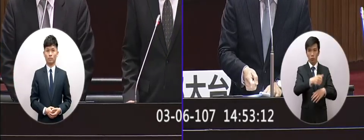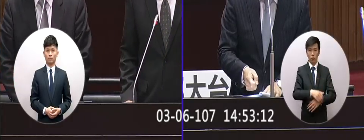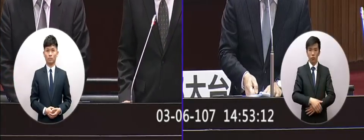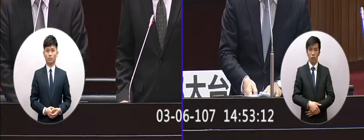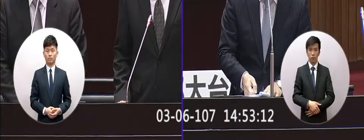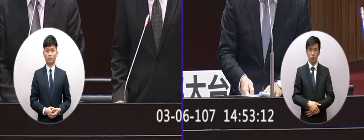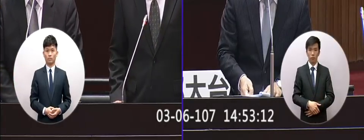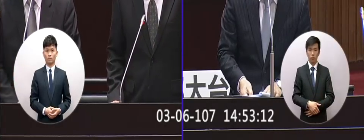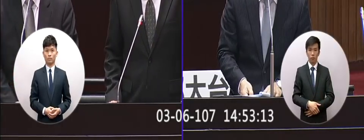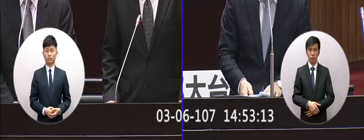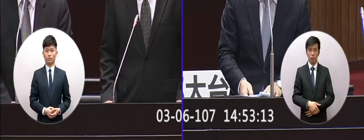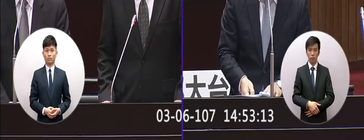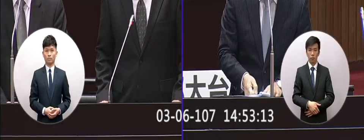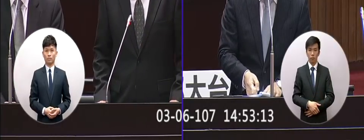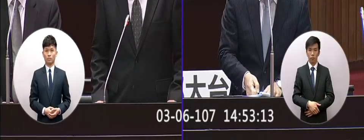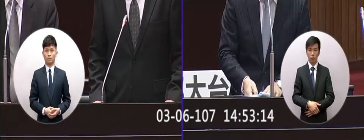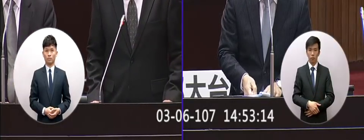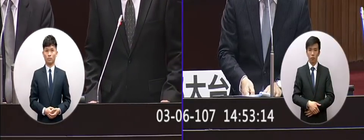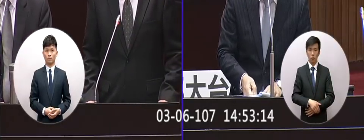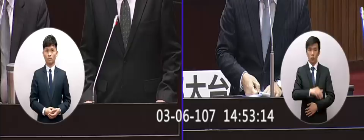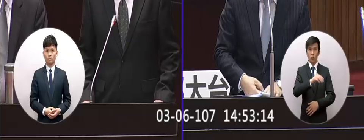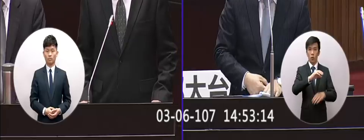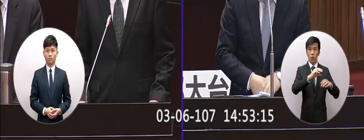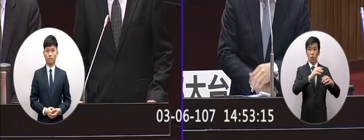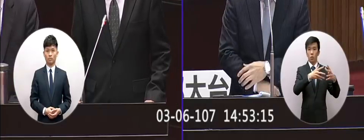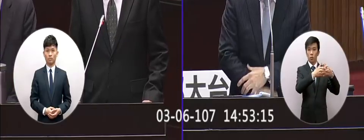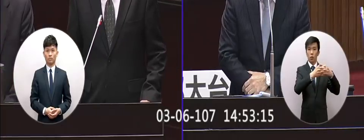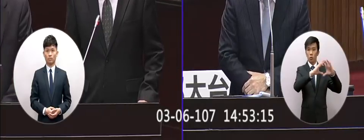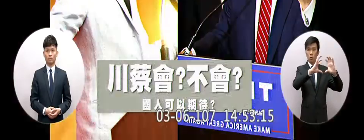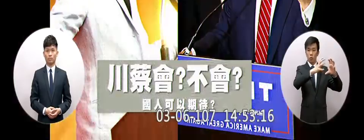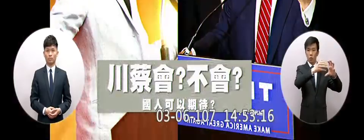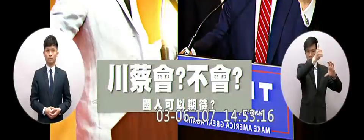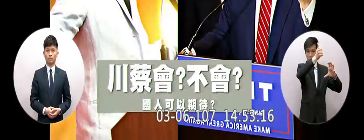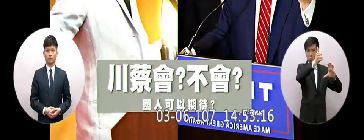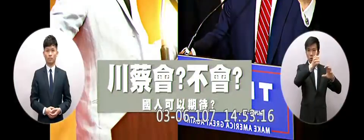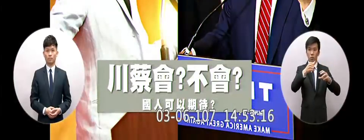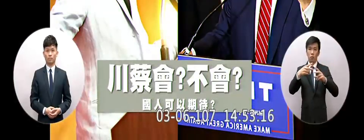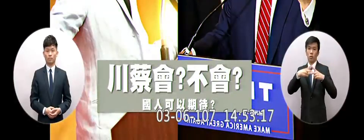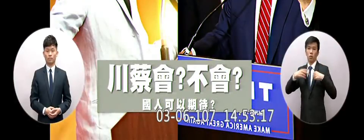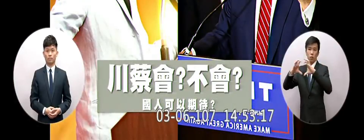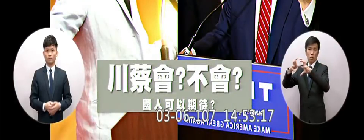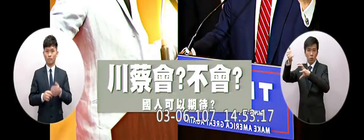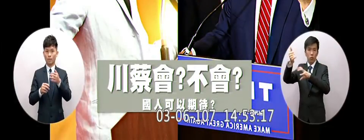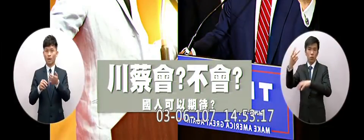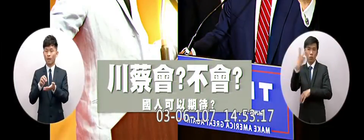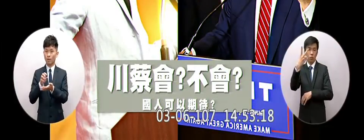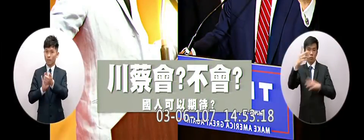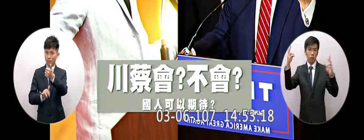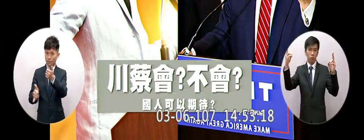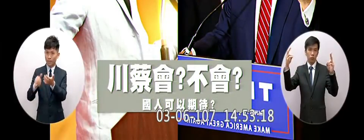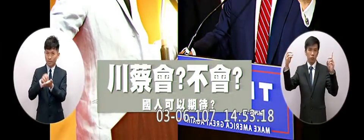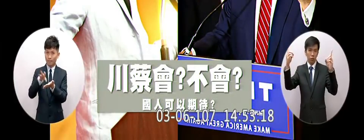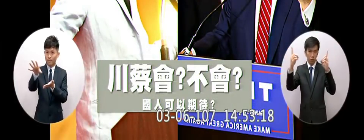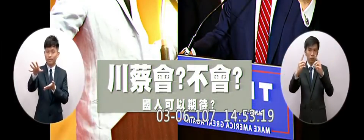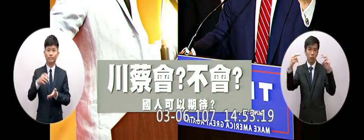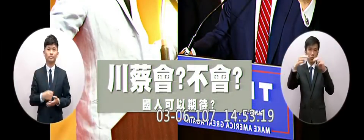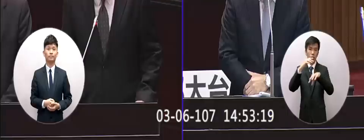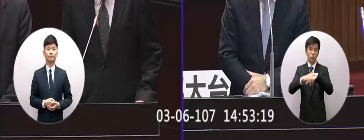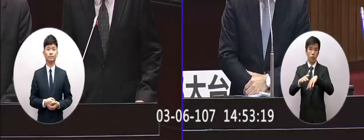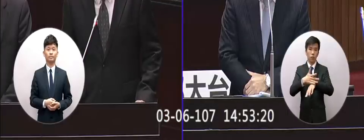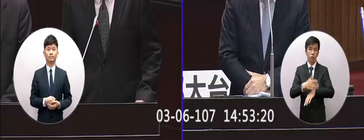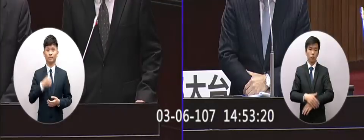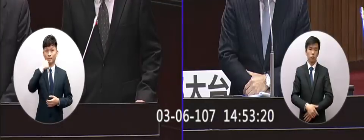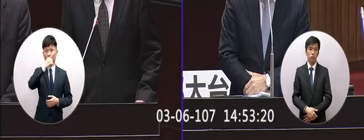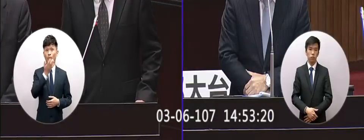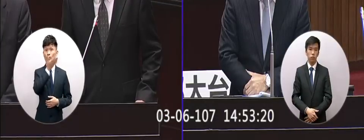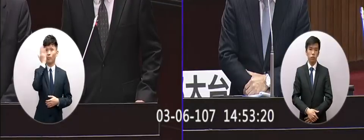川蔡通话之后会不会川蔡会面？ 跟委员报告 有没有机会？ 跟委员报告，就是